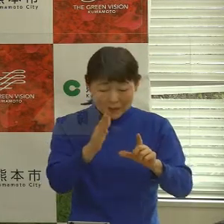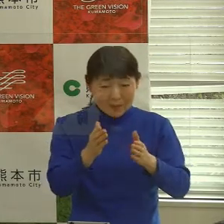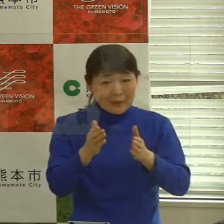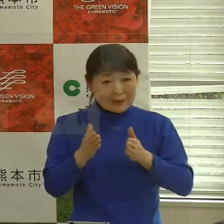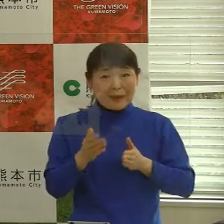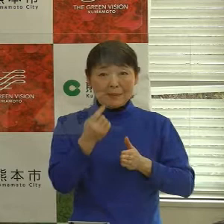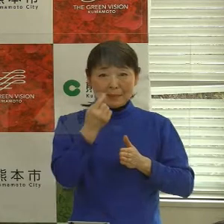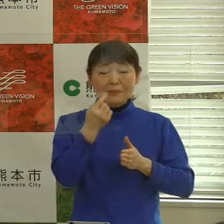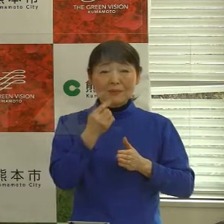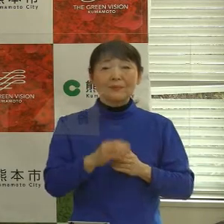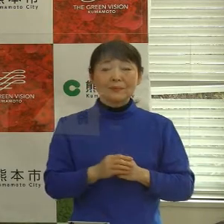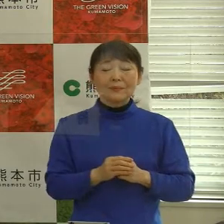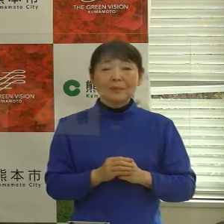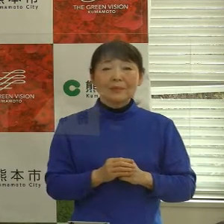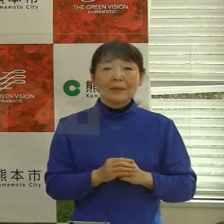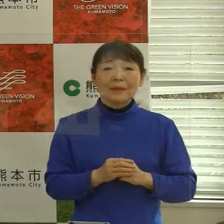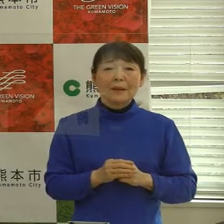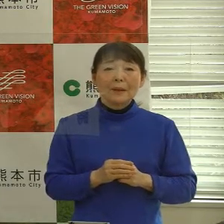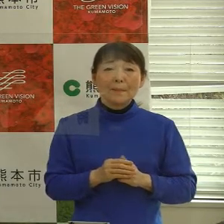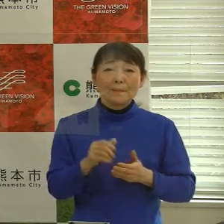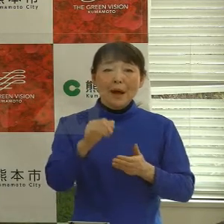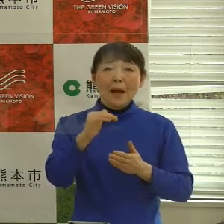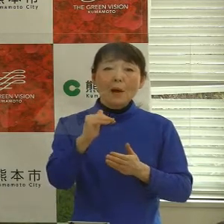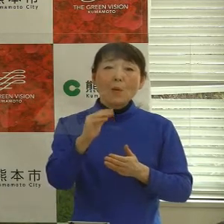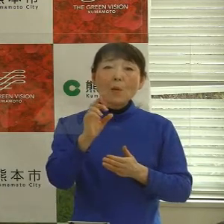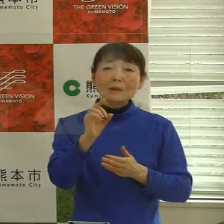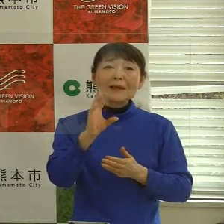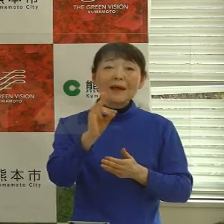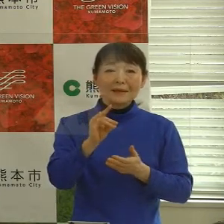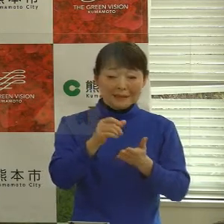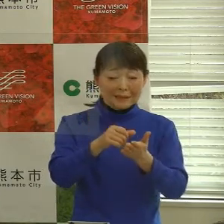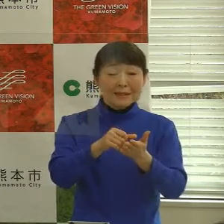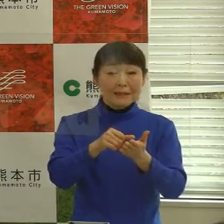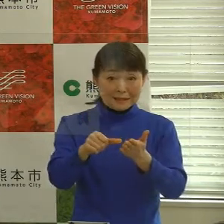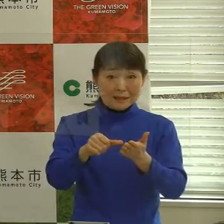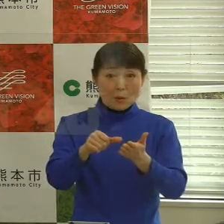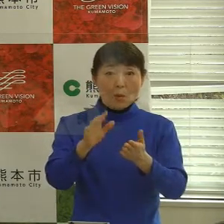。で、戸籍の手続きについてはですね、